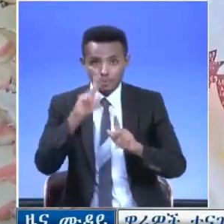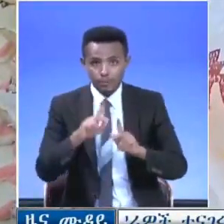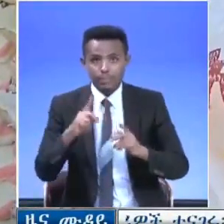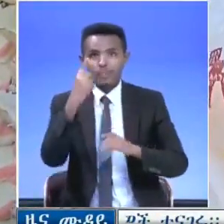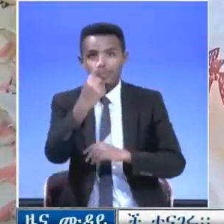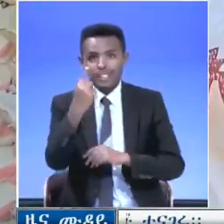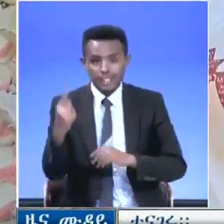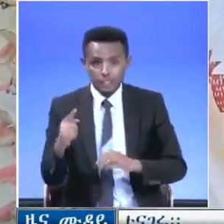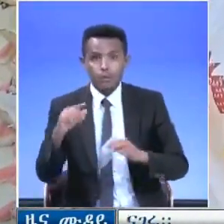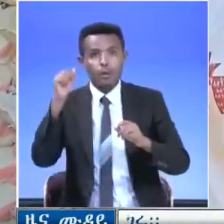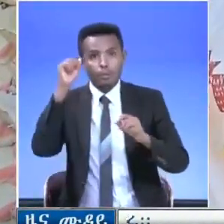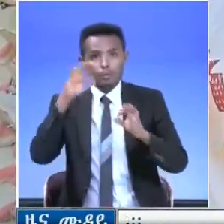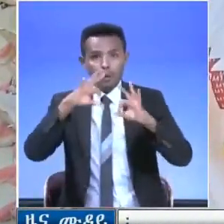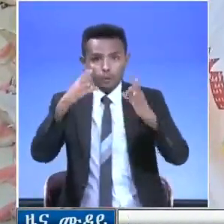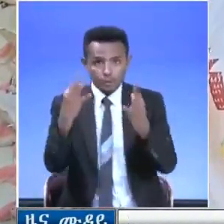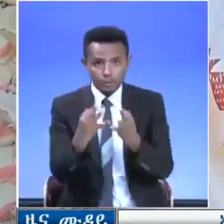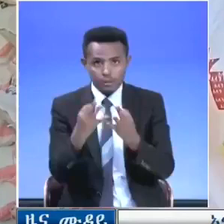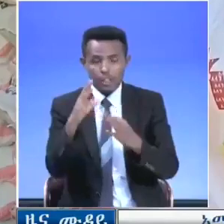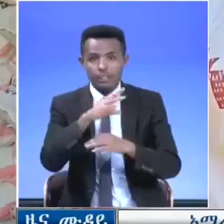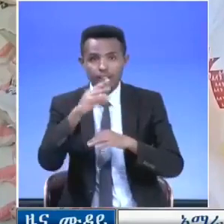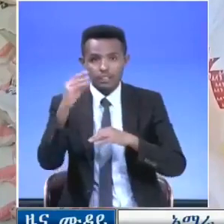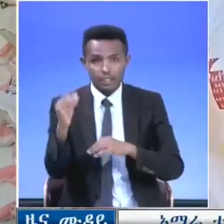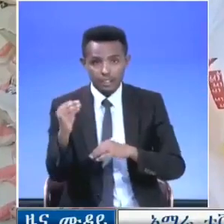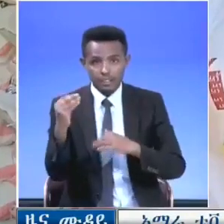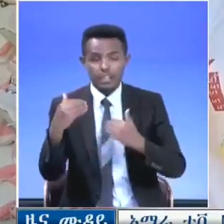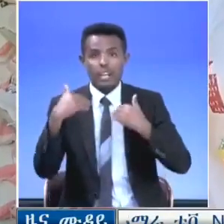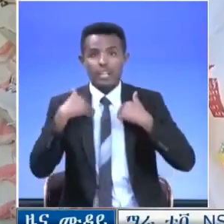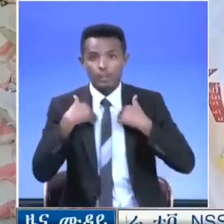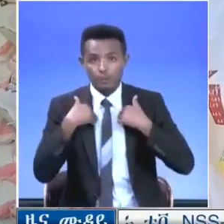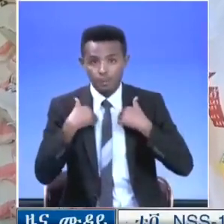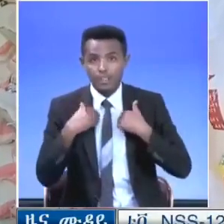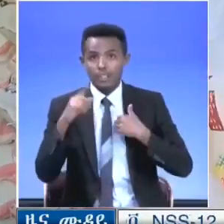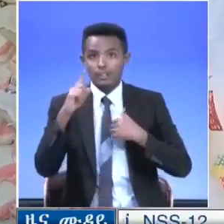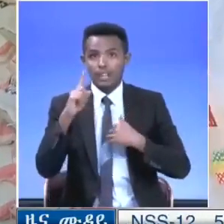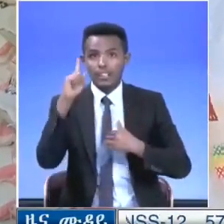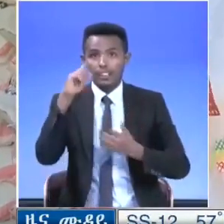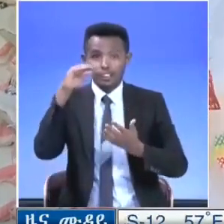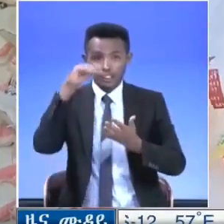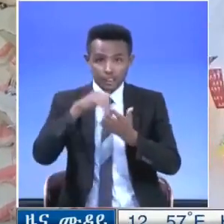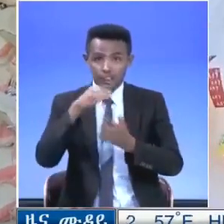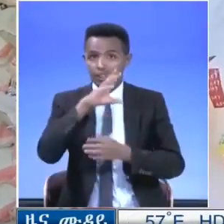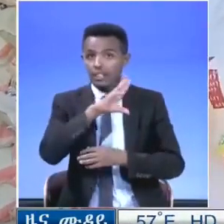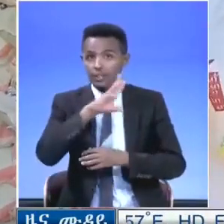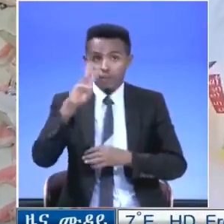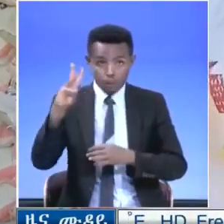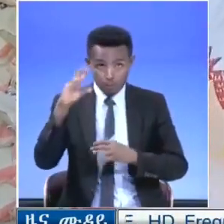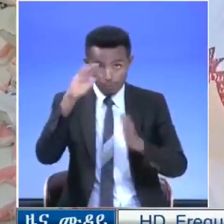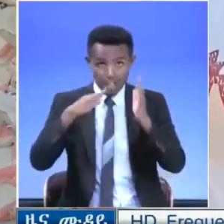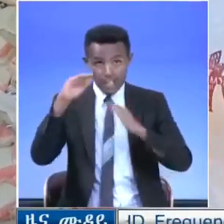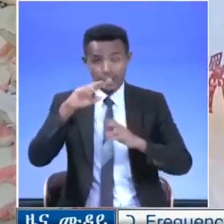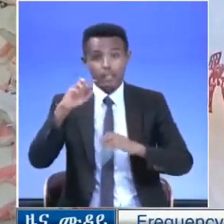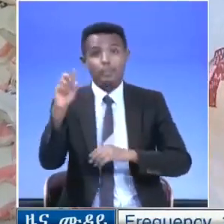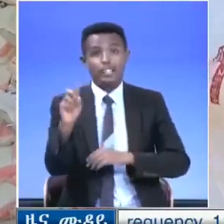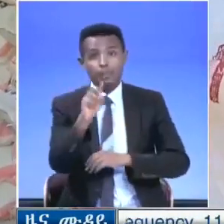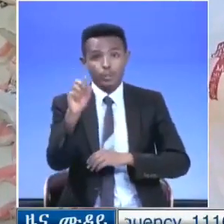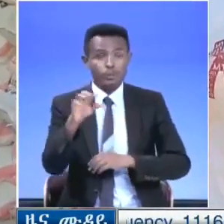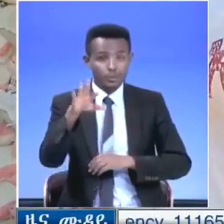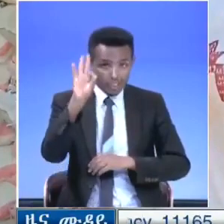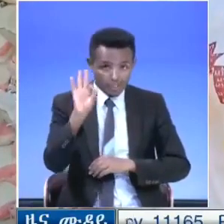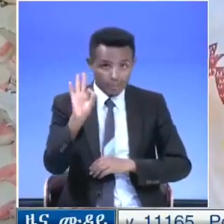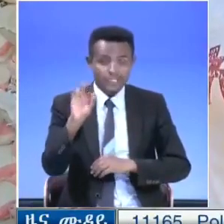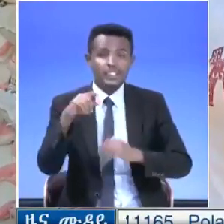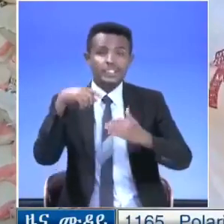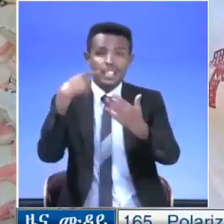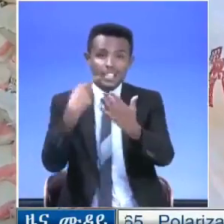በእያንዳንዱ በአባውራ በቤተሰብ ቁጥር አይደንቲፋይ አድርገን ከ1600 ሰው በላይ አግኝተናል በእነዚህ 3 ቀበሌዎች ውስጥ። ሶ ምን ማድረግ ነው